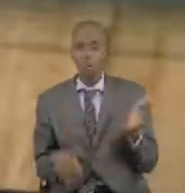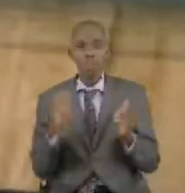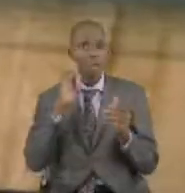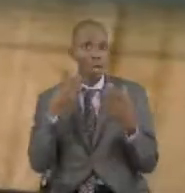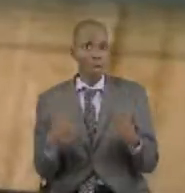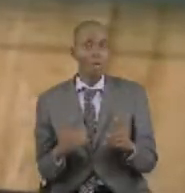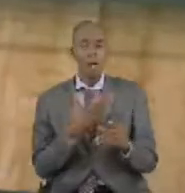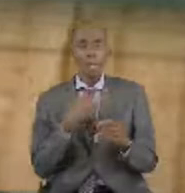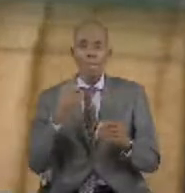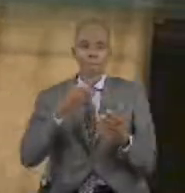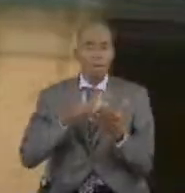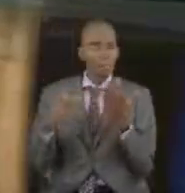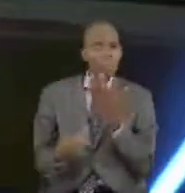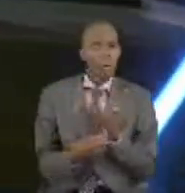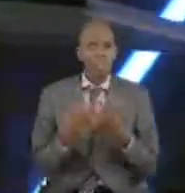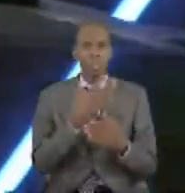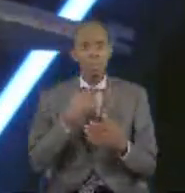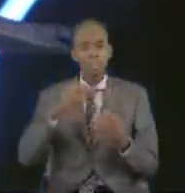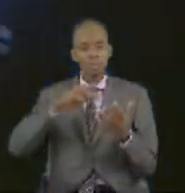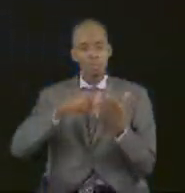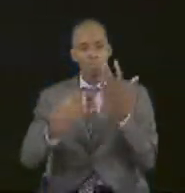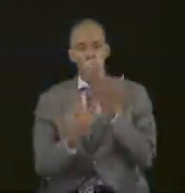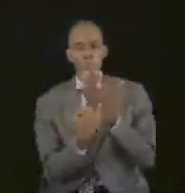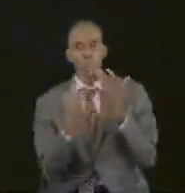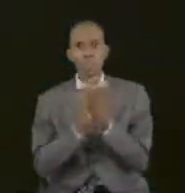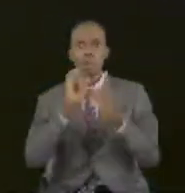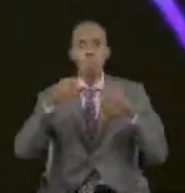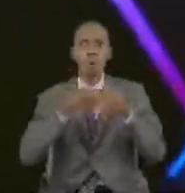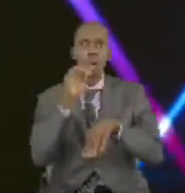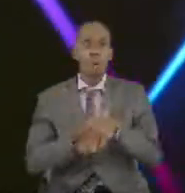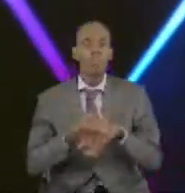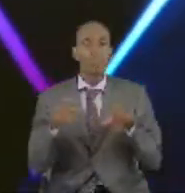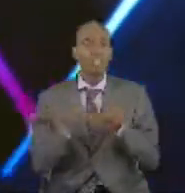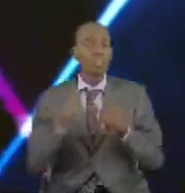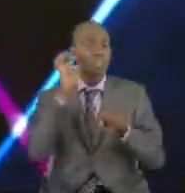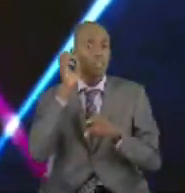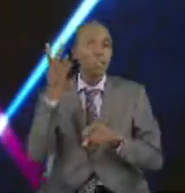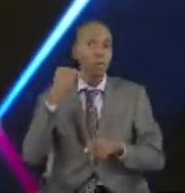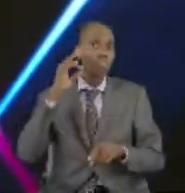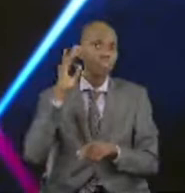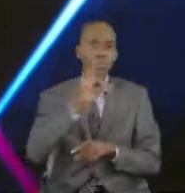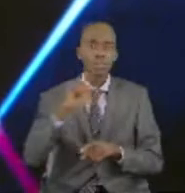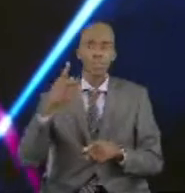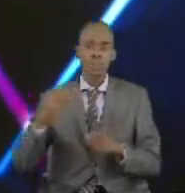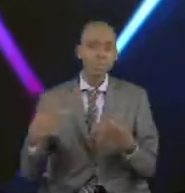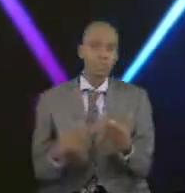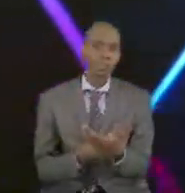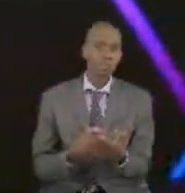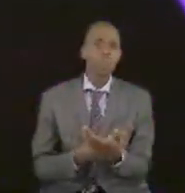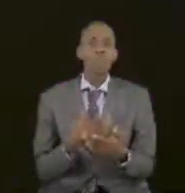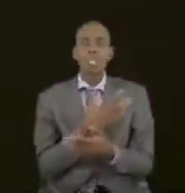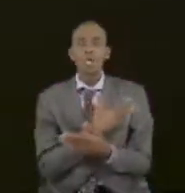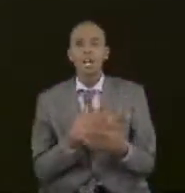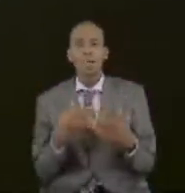qui ont côté de sa vie le programme est le projet qui a continué de servir comme y prêcher l'évangile et maintenant les persécutions se sont